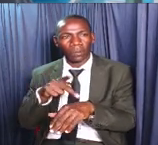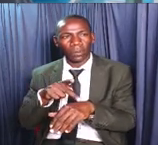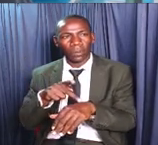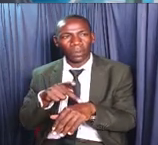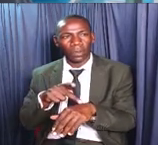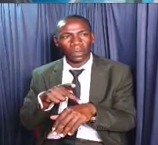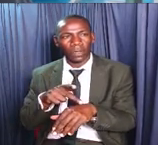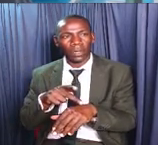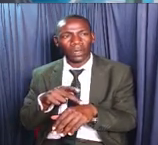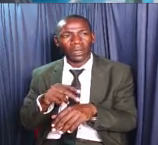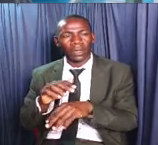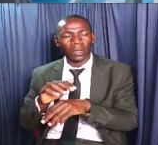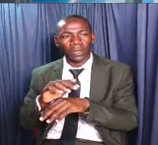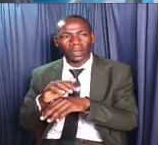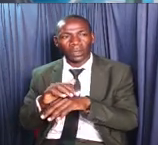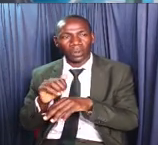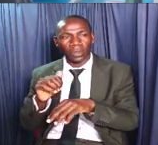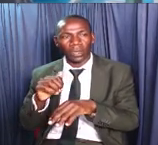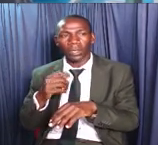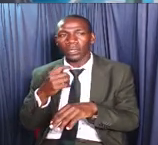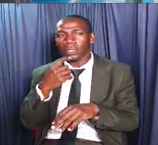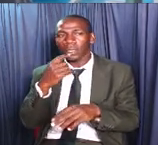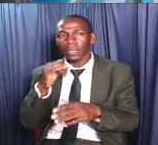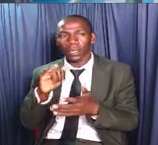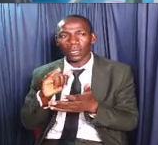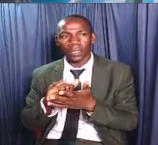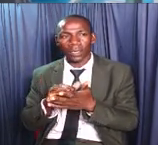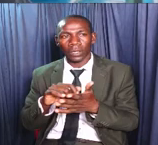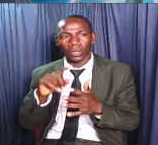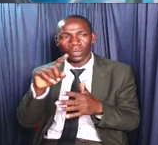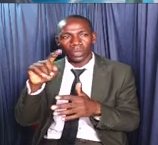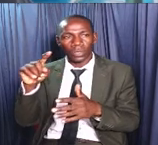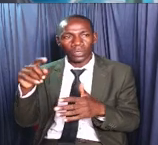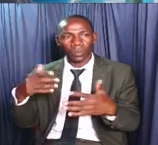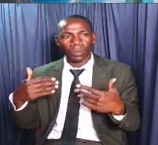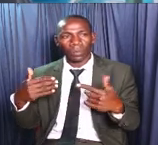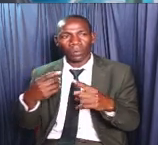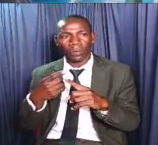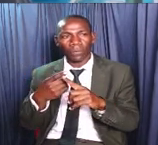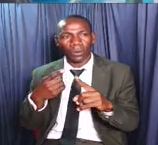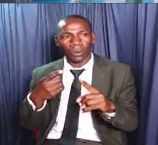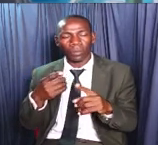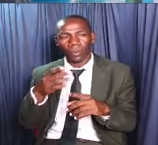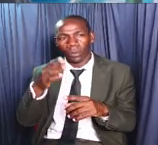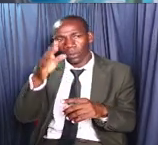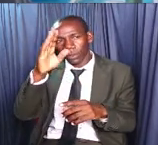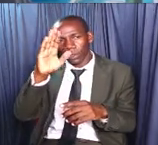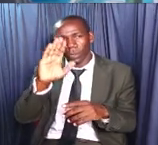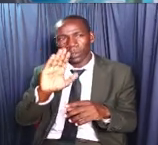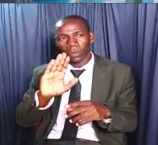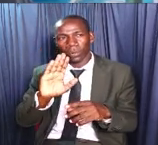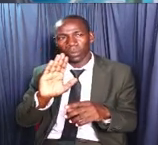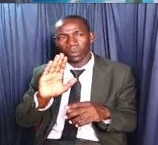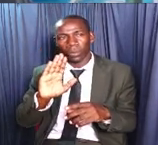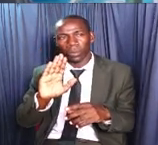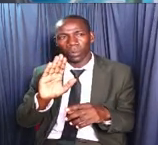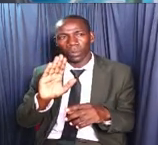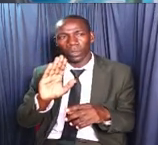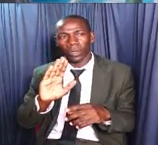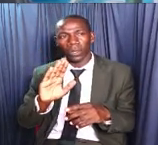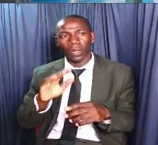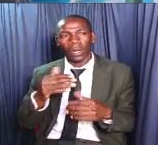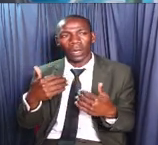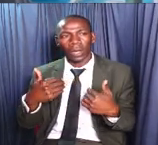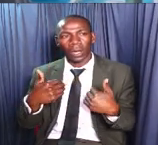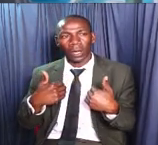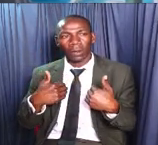sisi akipiga kelele akisema, watu hawa ni watumishi wa Mungu aliye juu wenye